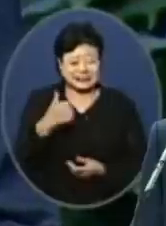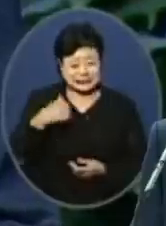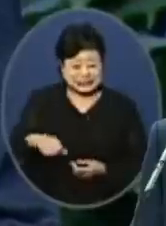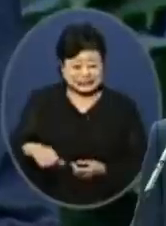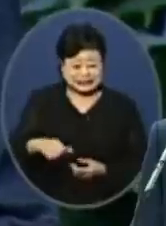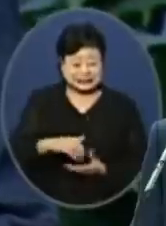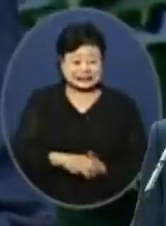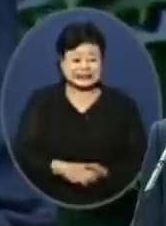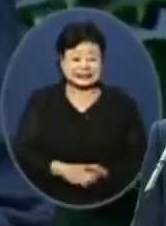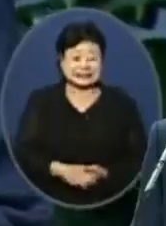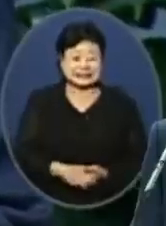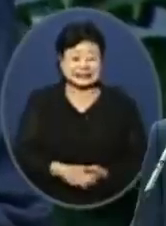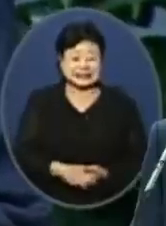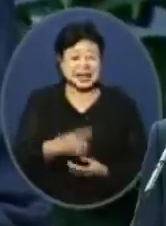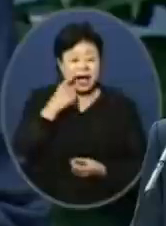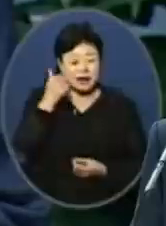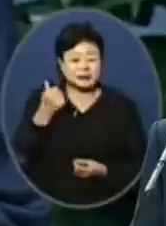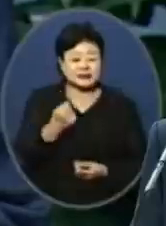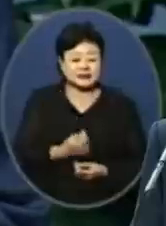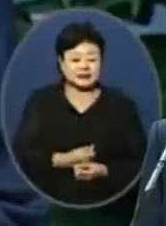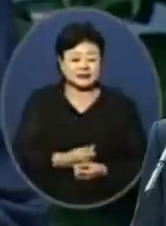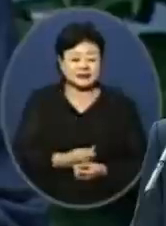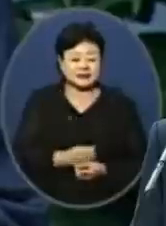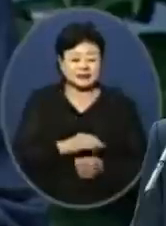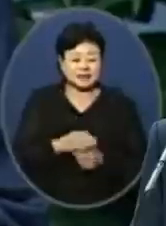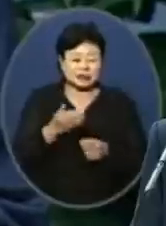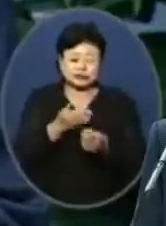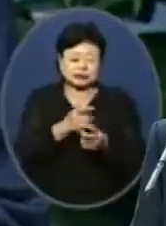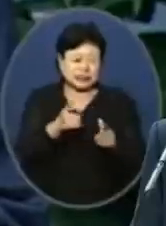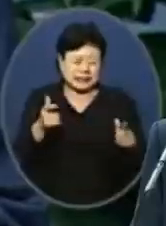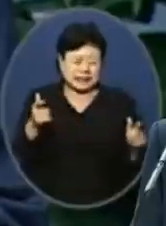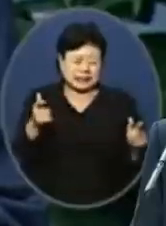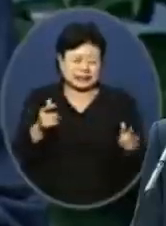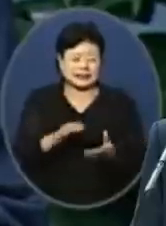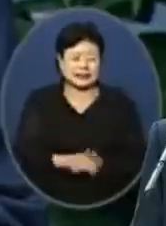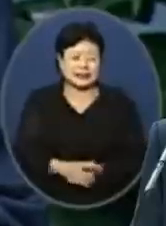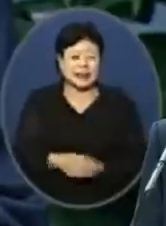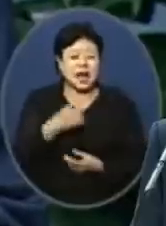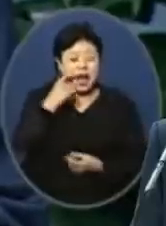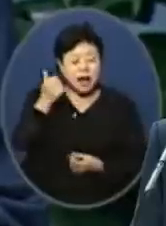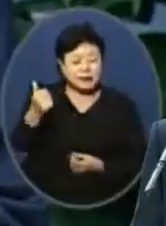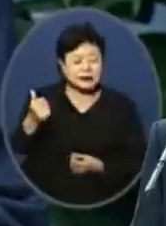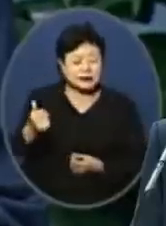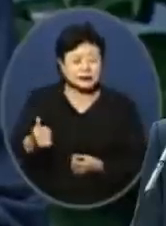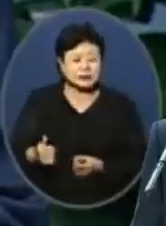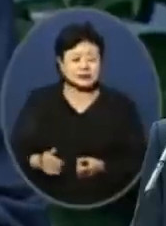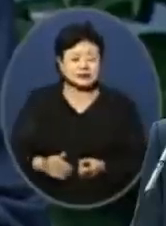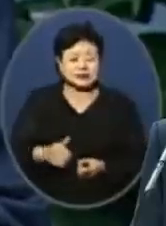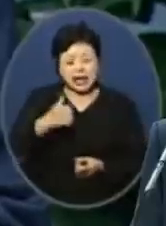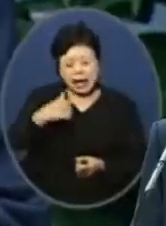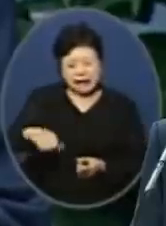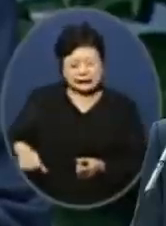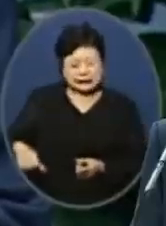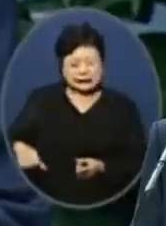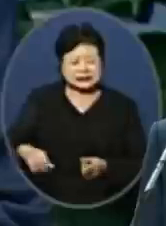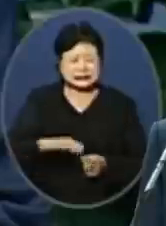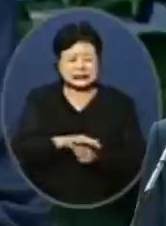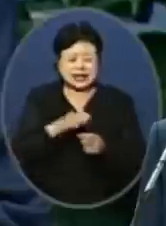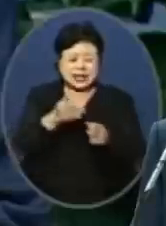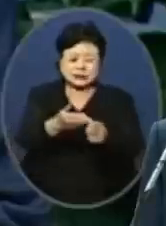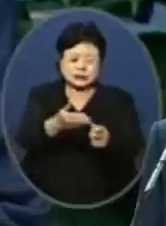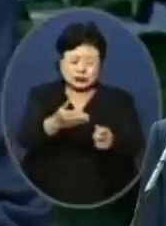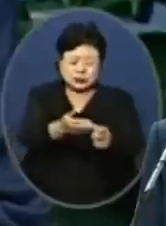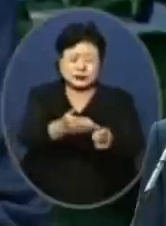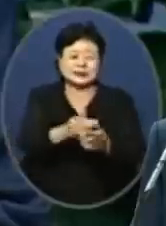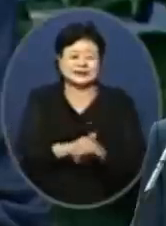자식은 아버지를 그렇게 사랑할 수 없지만 아버지는 자식을 그렇게